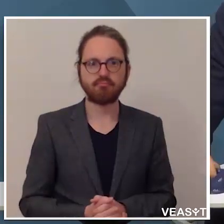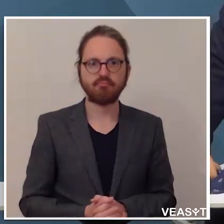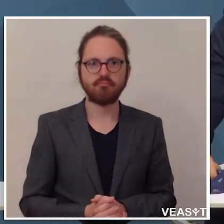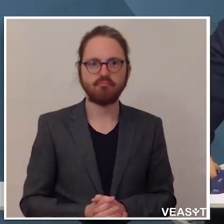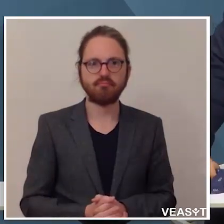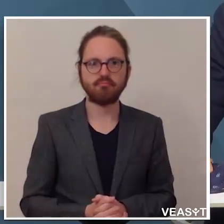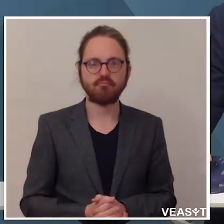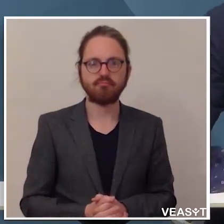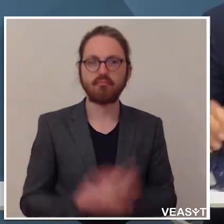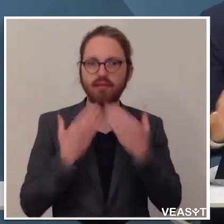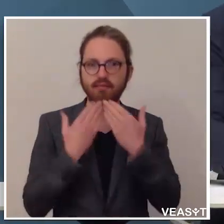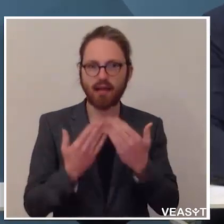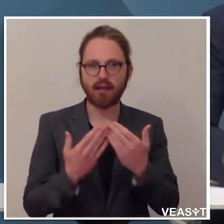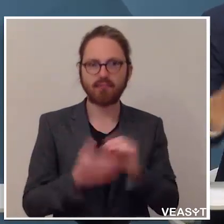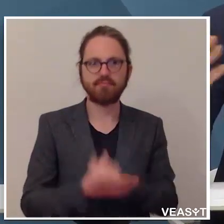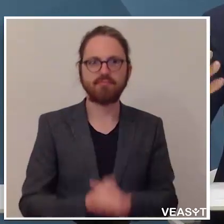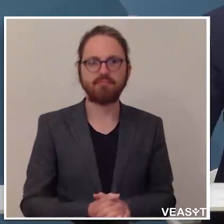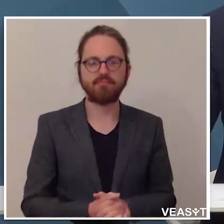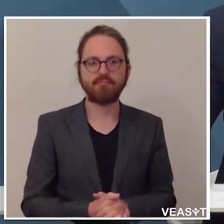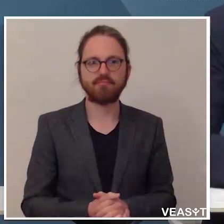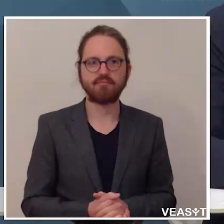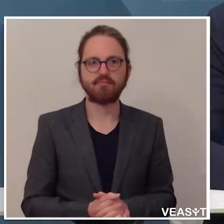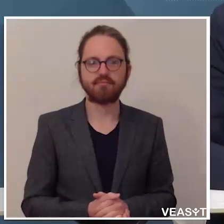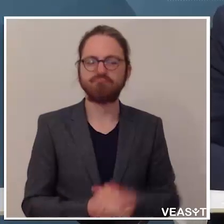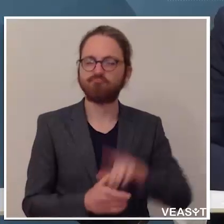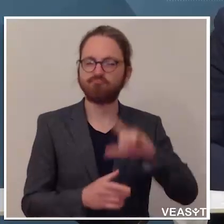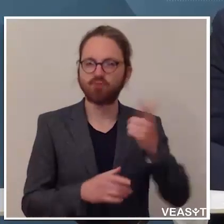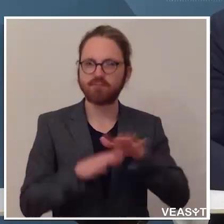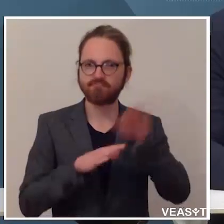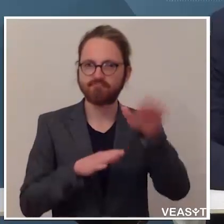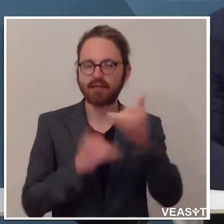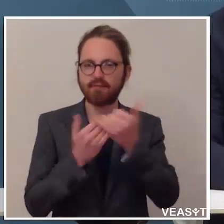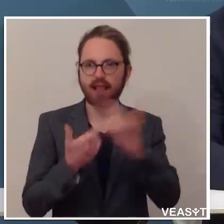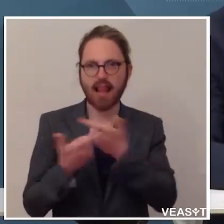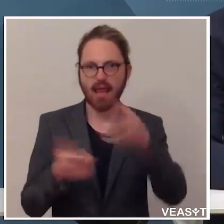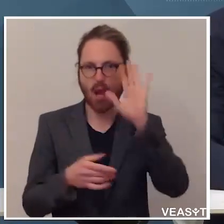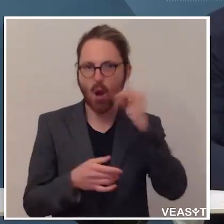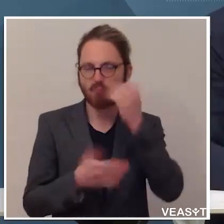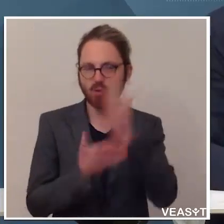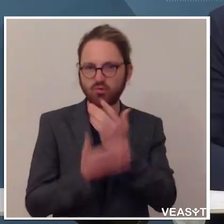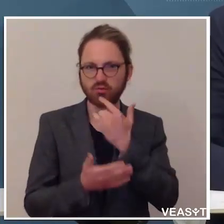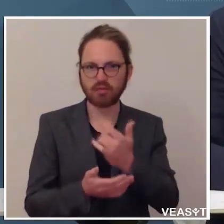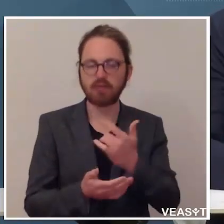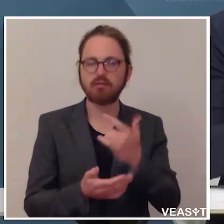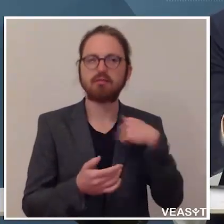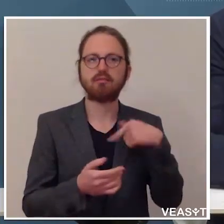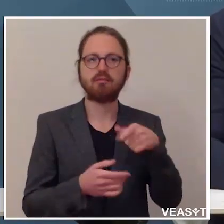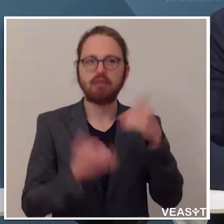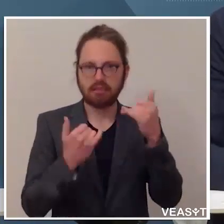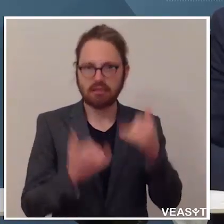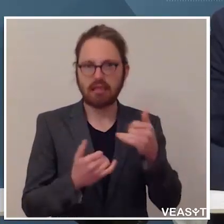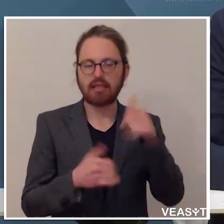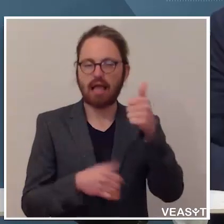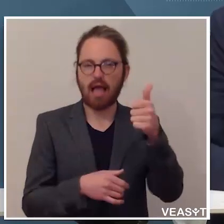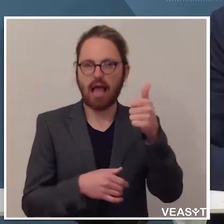Ja, danke vielmals. Die Phase 2, wie schon vom Landeshauptmann Arno Kompatsch angekündigt, wird natürlich eines